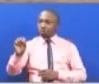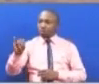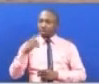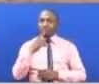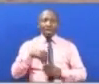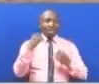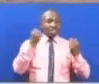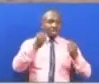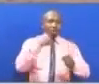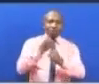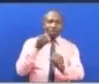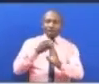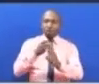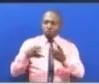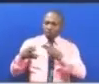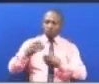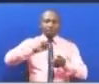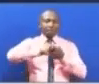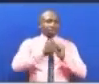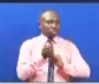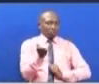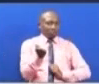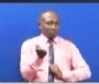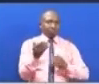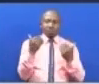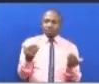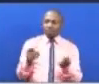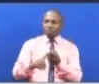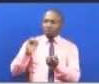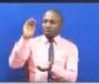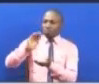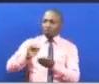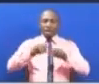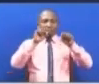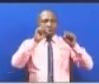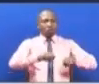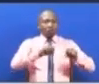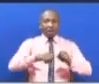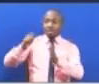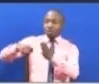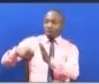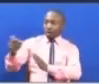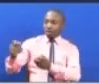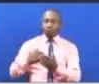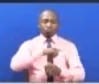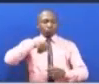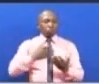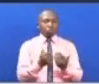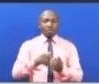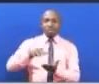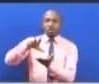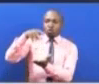zinafanyika ili kutatua tatizo hilo. Sasa hivi tuna uhaba tu tofali pale kiwandani. Ni kwamba tunasubiri simenti ifike, basi tupige